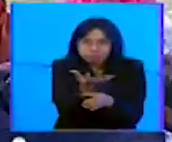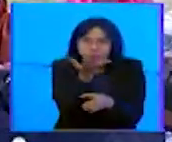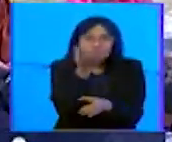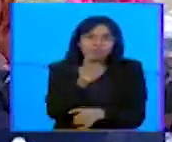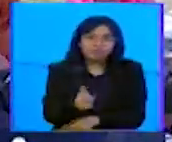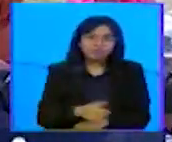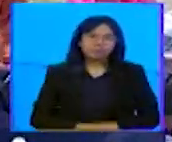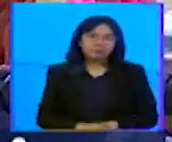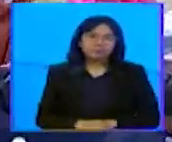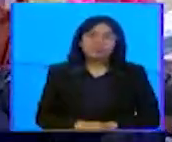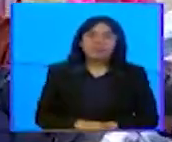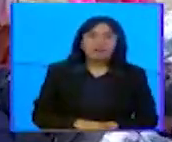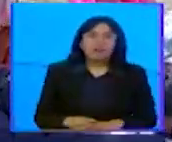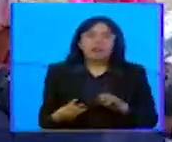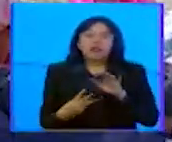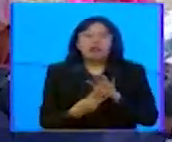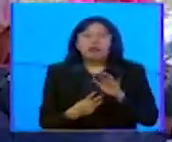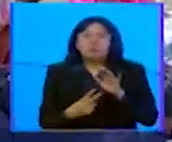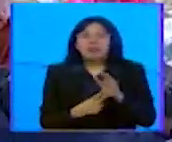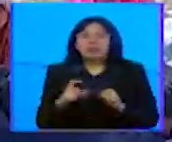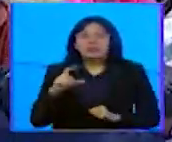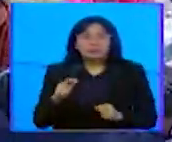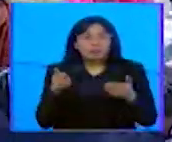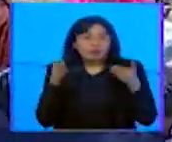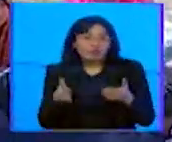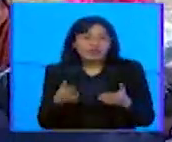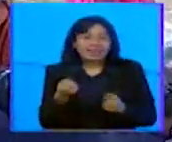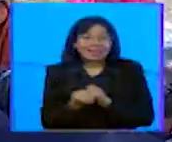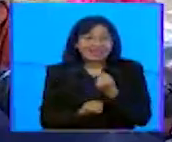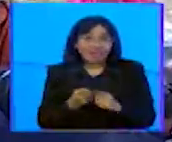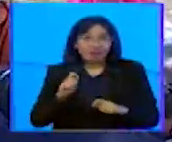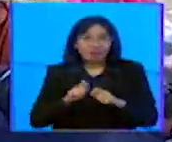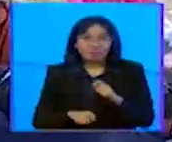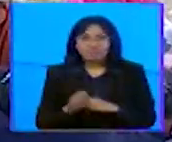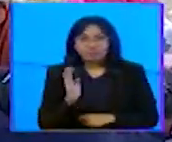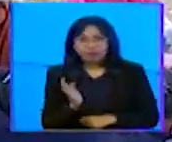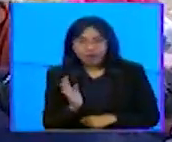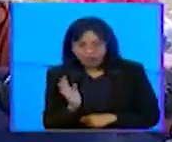Dengan adanya kegiatan MSI Peduli ini, udah pasti akan